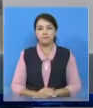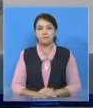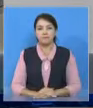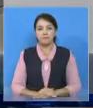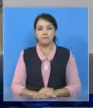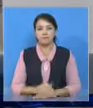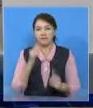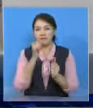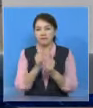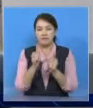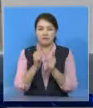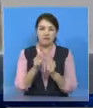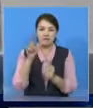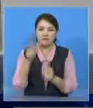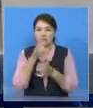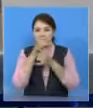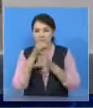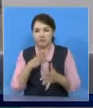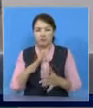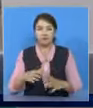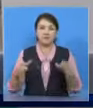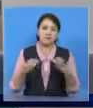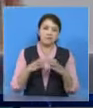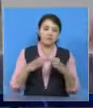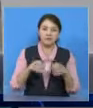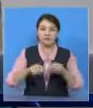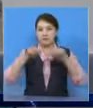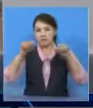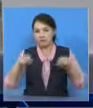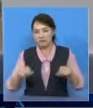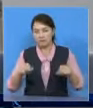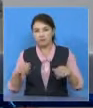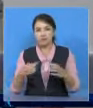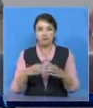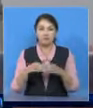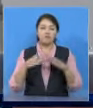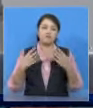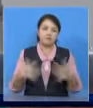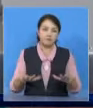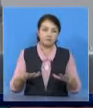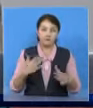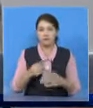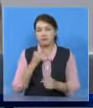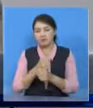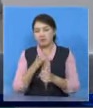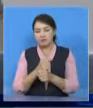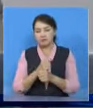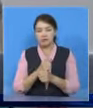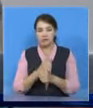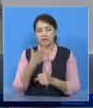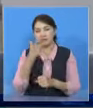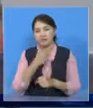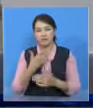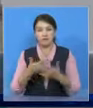Просто не каждый человек такой. Некоторые открывают общественное объединение. Просто открылось общественное объединение, и все, там кое-какие дела делаются свои.